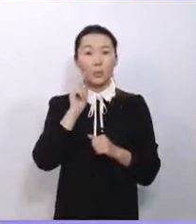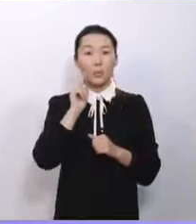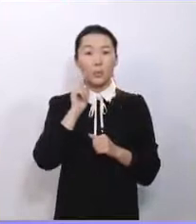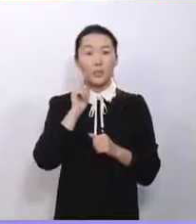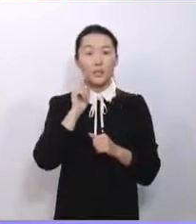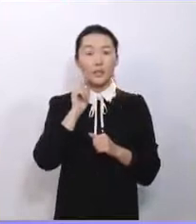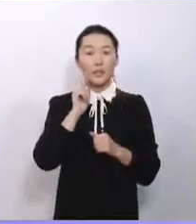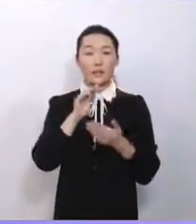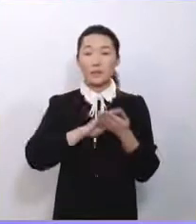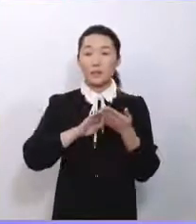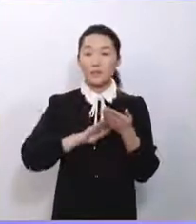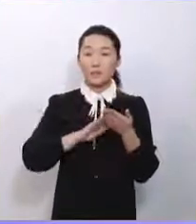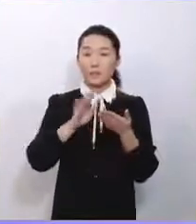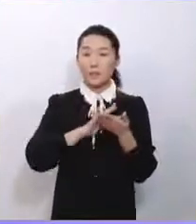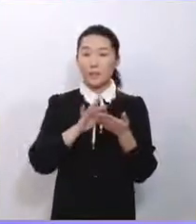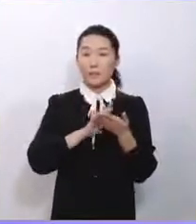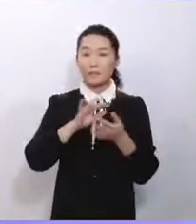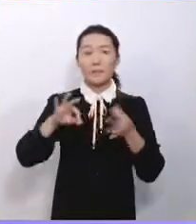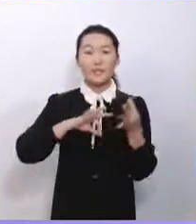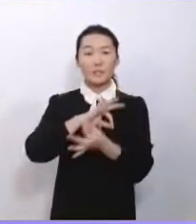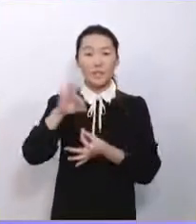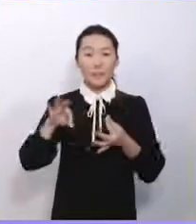тетради? Схемы.